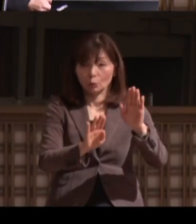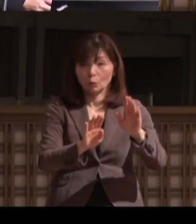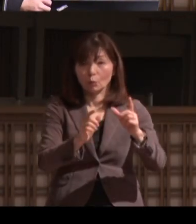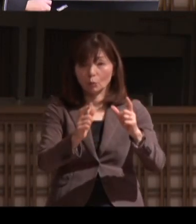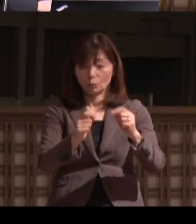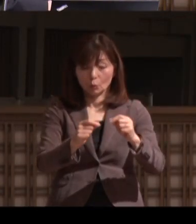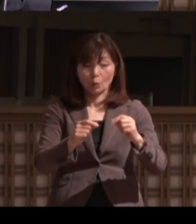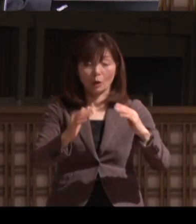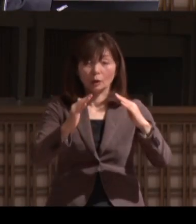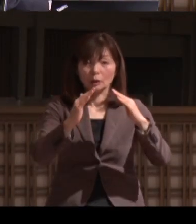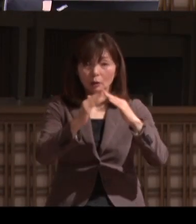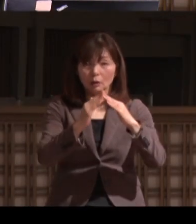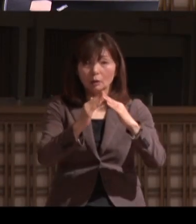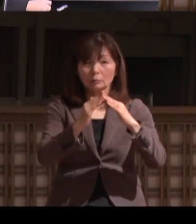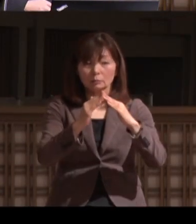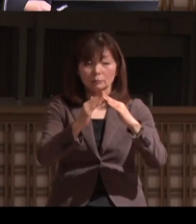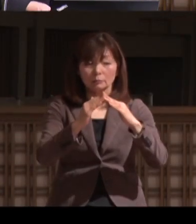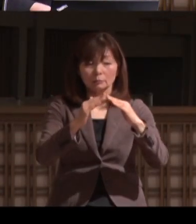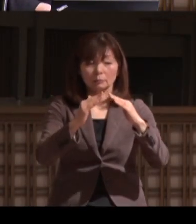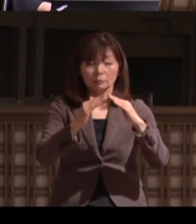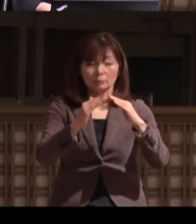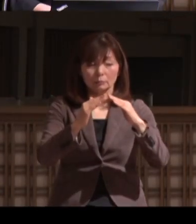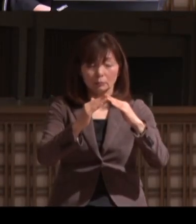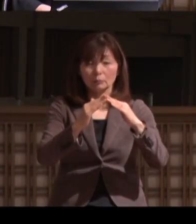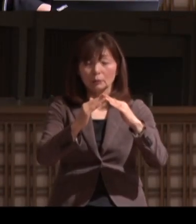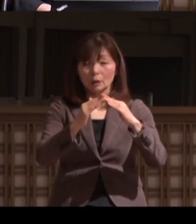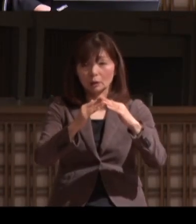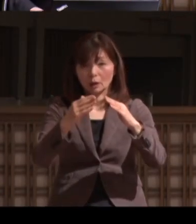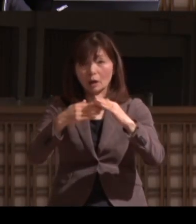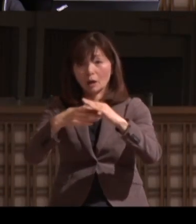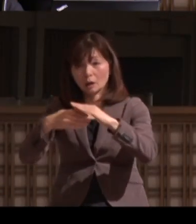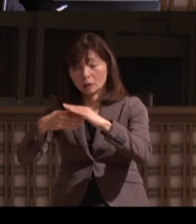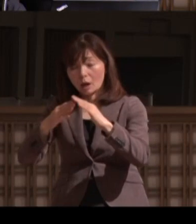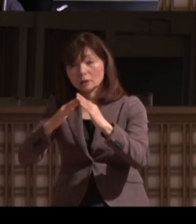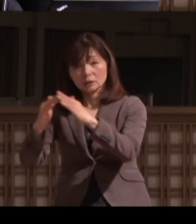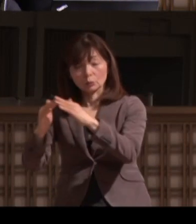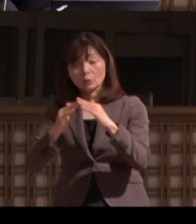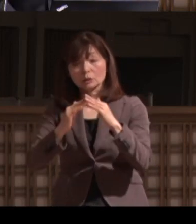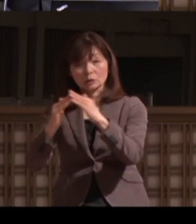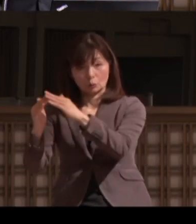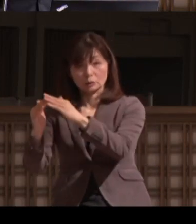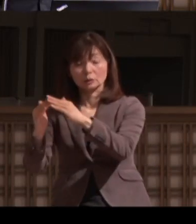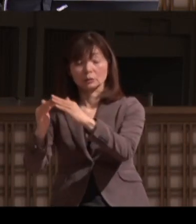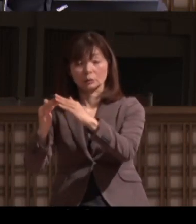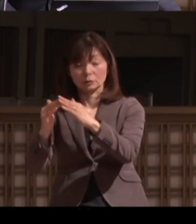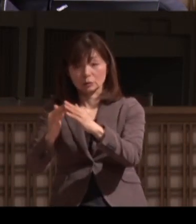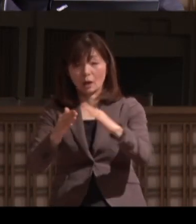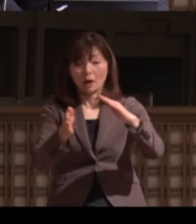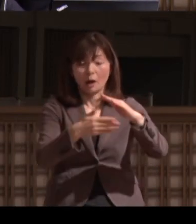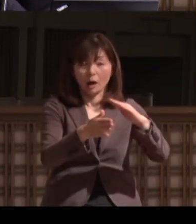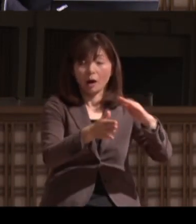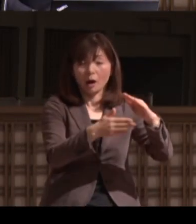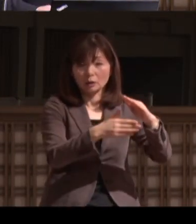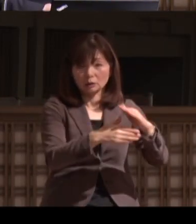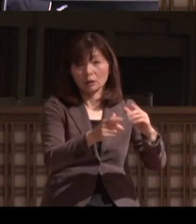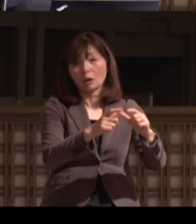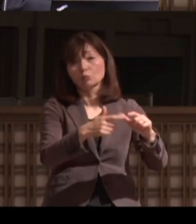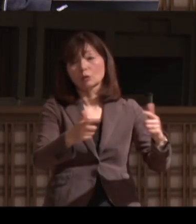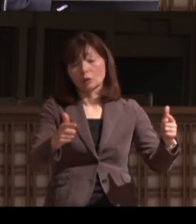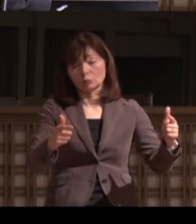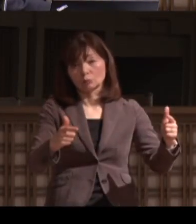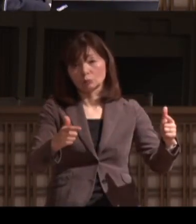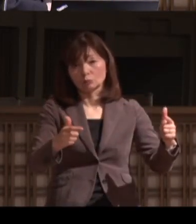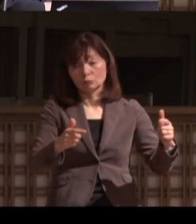や手妻になって空屋が増えているえ実家の亡くなりましたけど母が生きてる頃